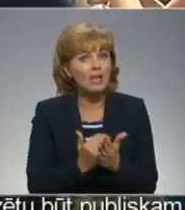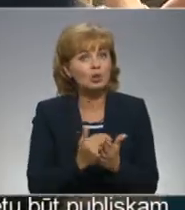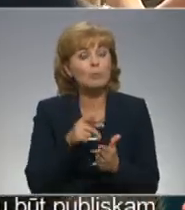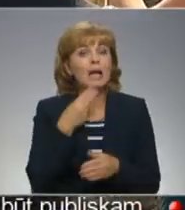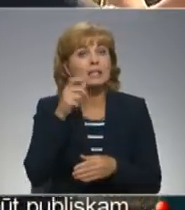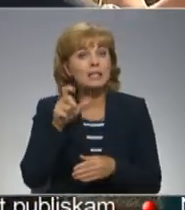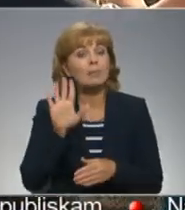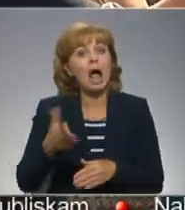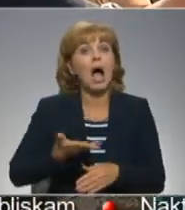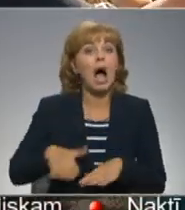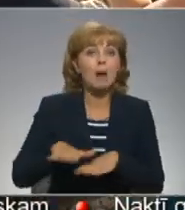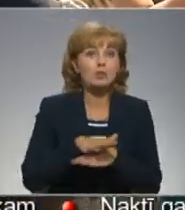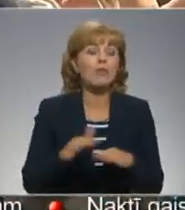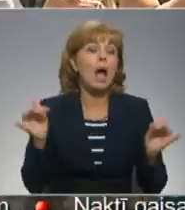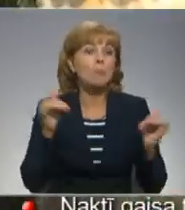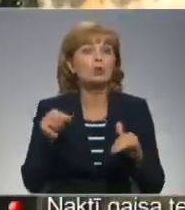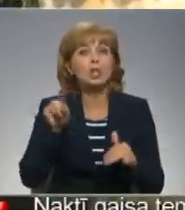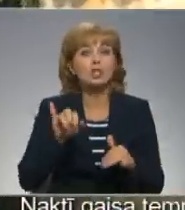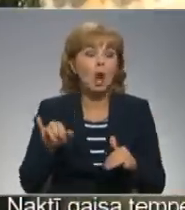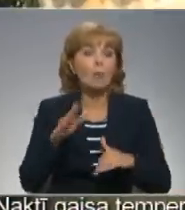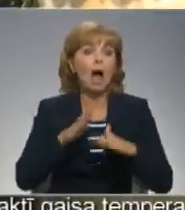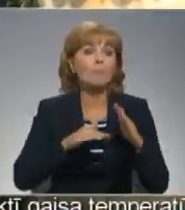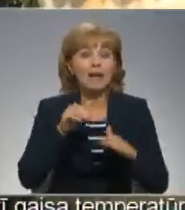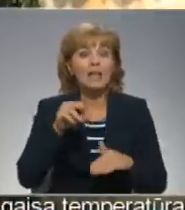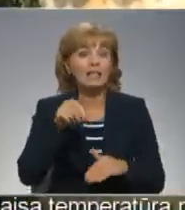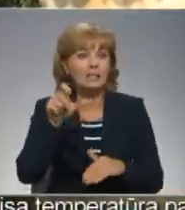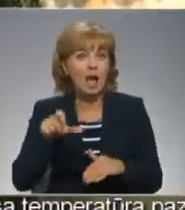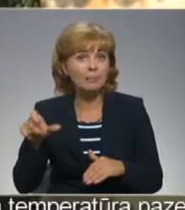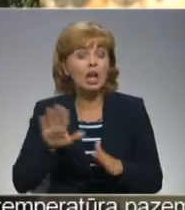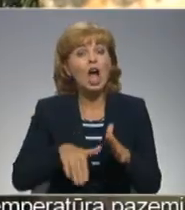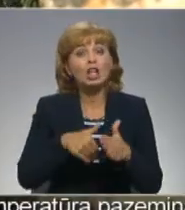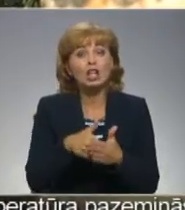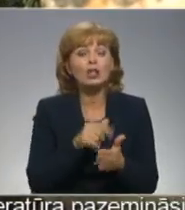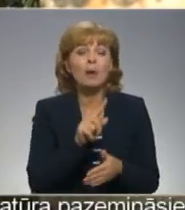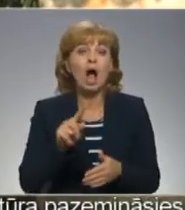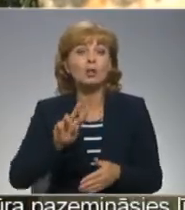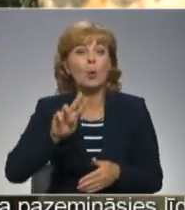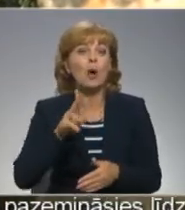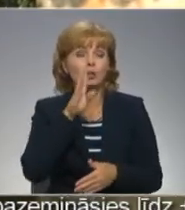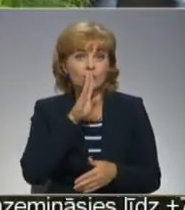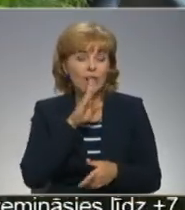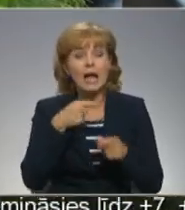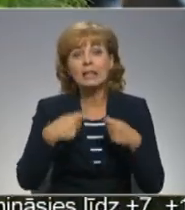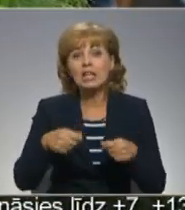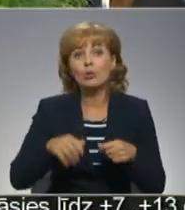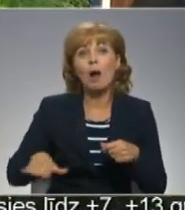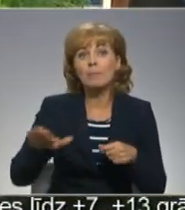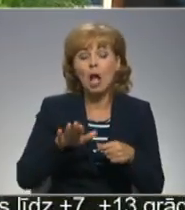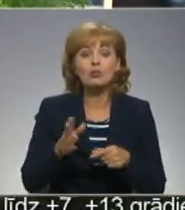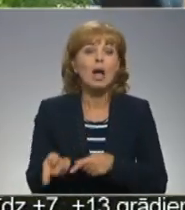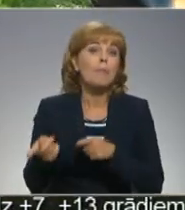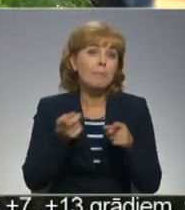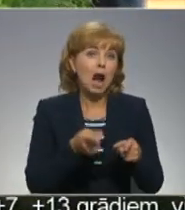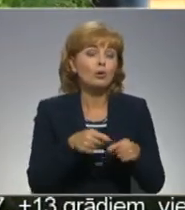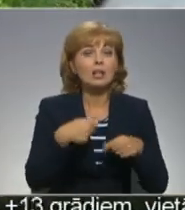ir apdzīvota, un nu te pulcēsies Straupes puses amatnieki un zemnieki. Līdz šim tie katru otro svētdienu tirgojušies plācī. Pārnākot šeit,